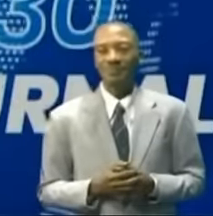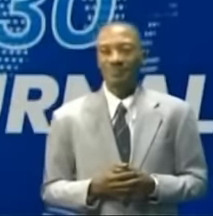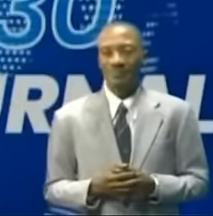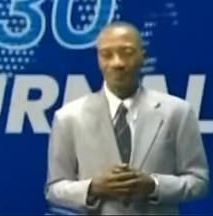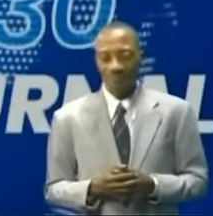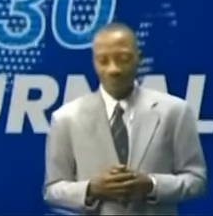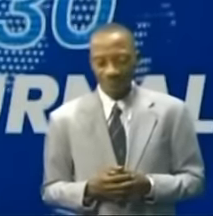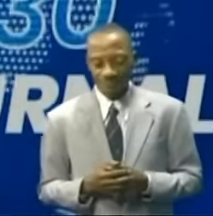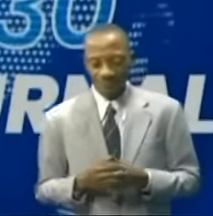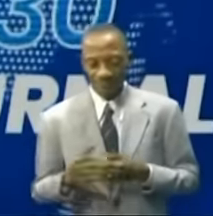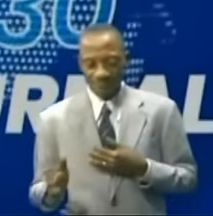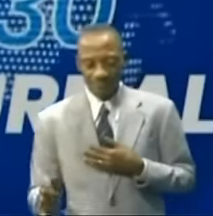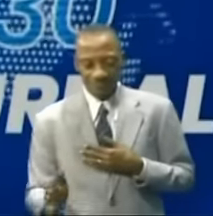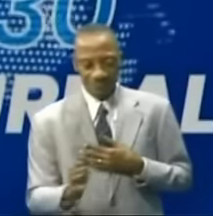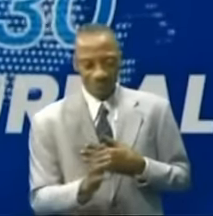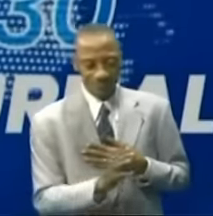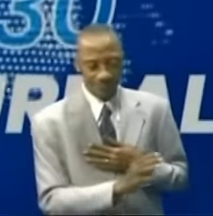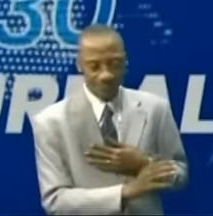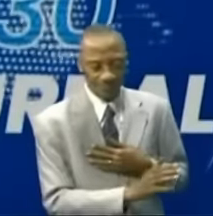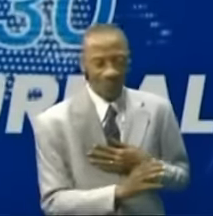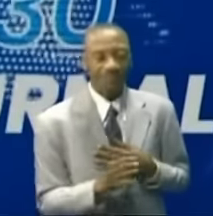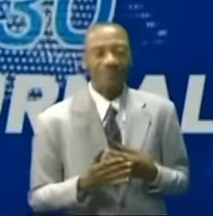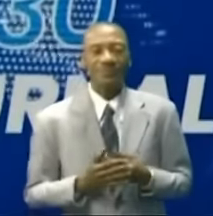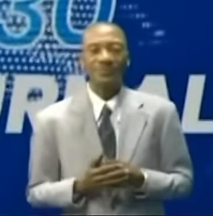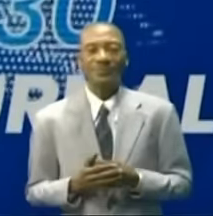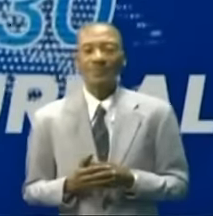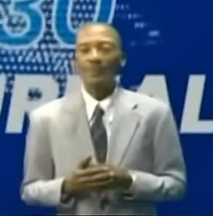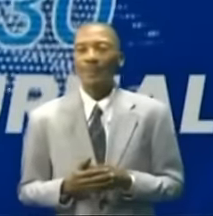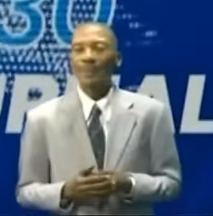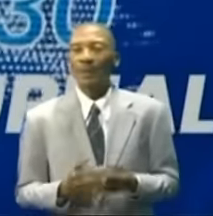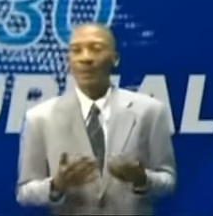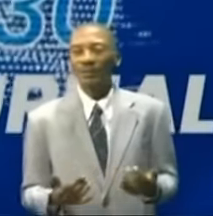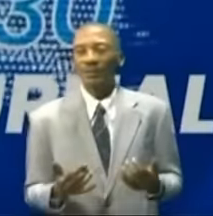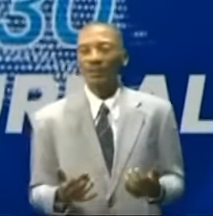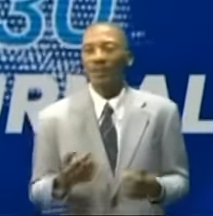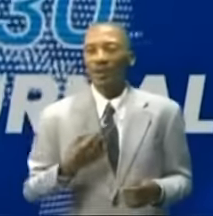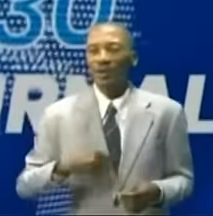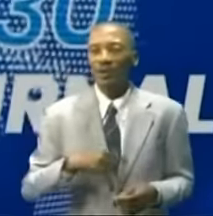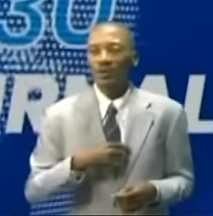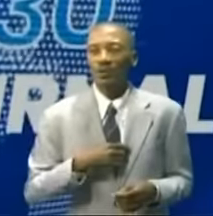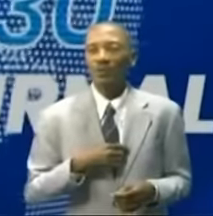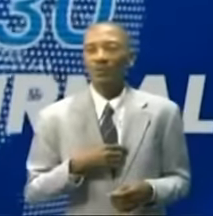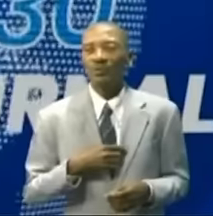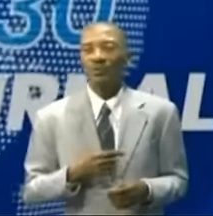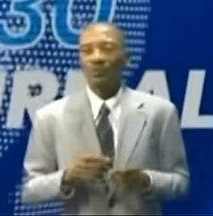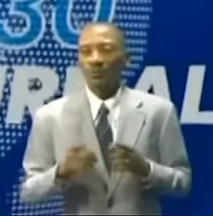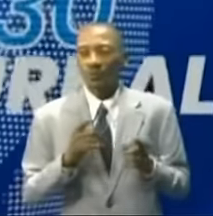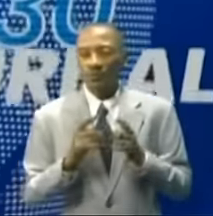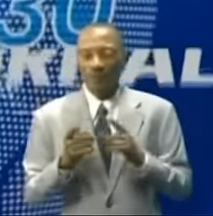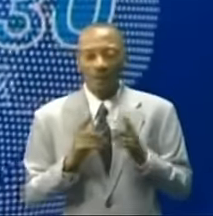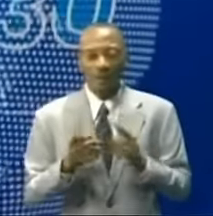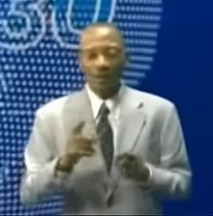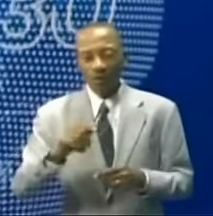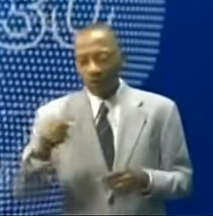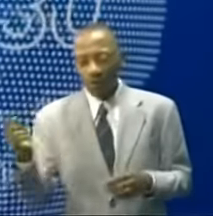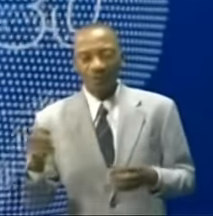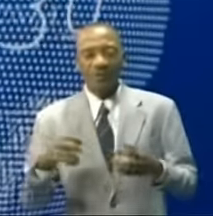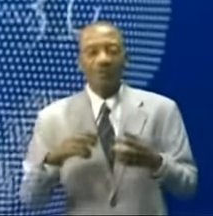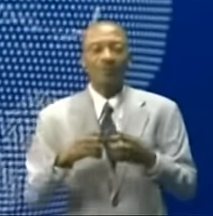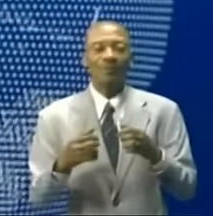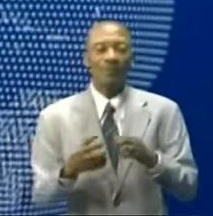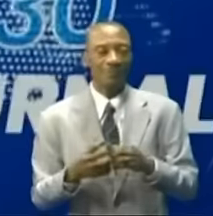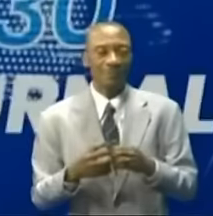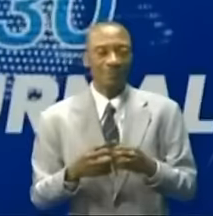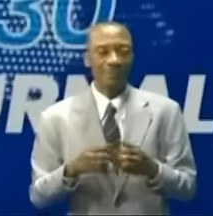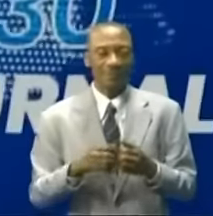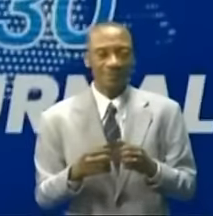Des conflits récurrents et des vices sont signalés dans les affaires coutumières. Pour assainir le secteur et remettre de l'ordre, le